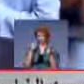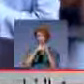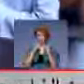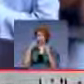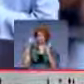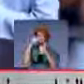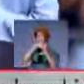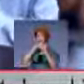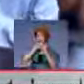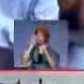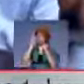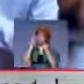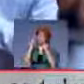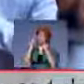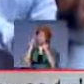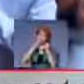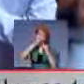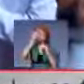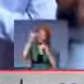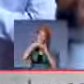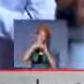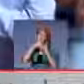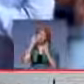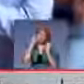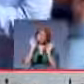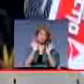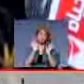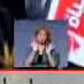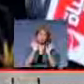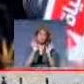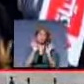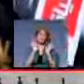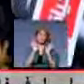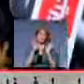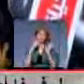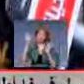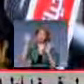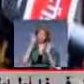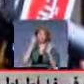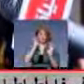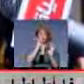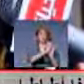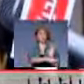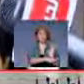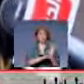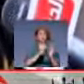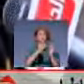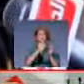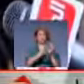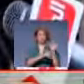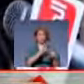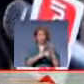بيعمل كده، وطبعا الخرافات دي. فمسكوا الدبدوب راح طلعوه بره كده، راحوا بنزين ومش عارف ايه، راحوا مولعين